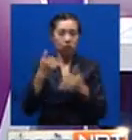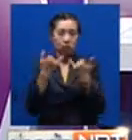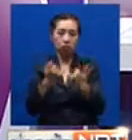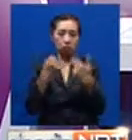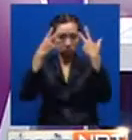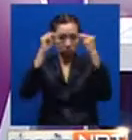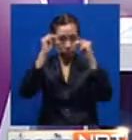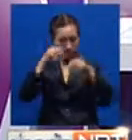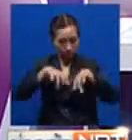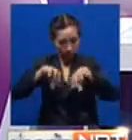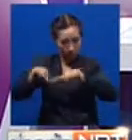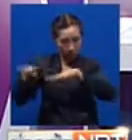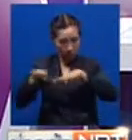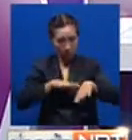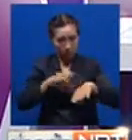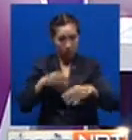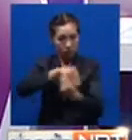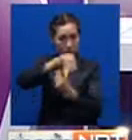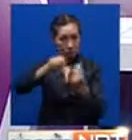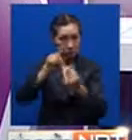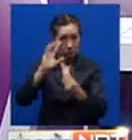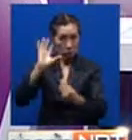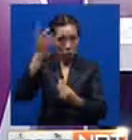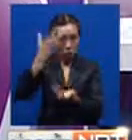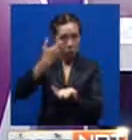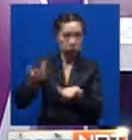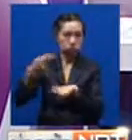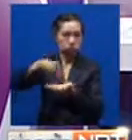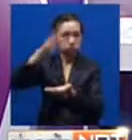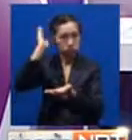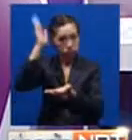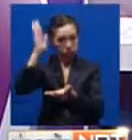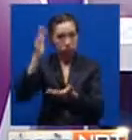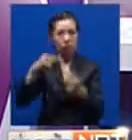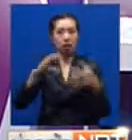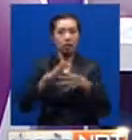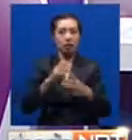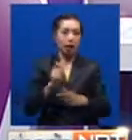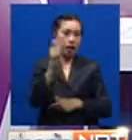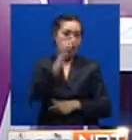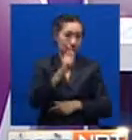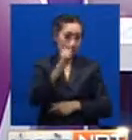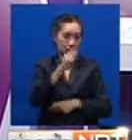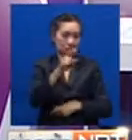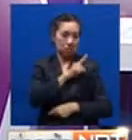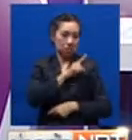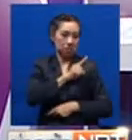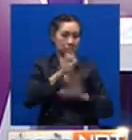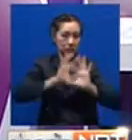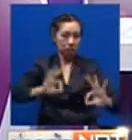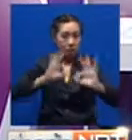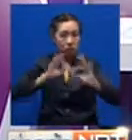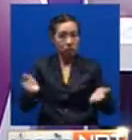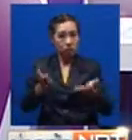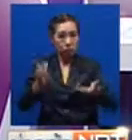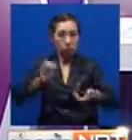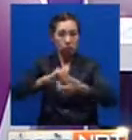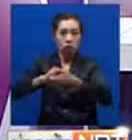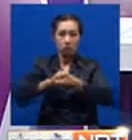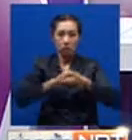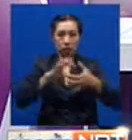แสดงวิสัยทัศน์เกี่ยวกับเศรษฐกิจโลกและก็บทบาทสำคัญของภูมิภาคเอเชียในการขับเคลื่อนความร่วมมือทางเศรษฐกิจ